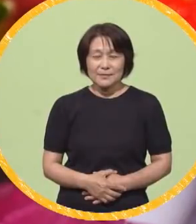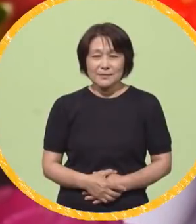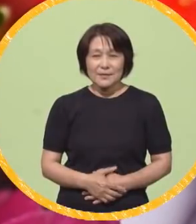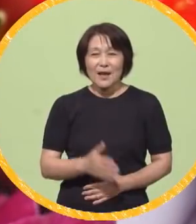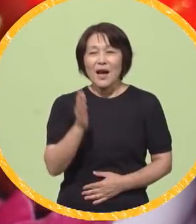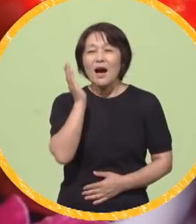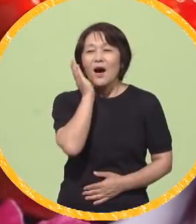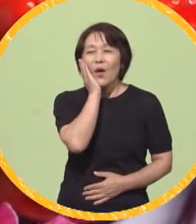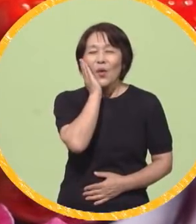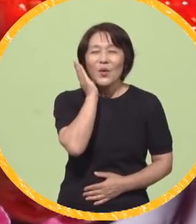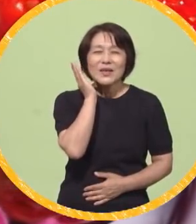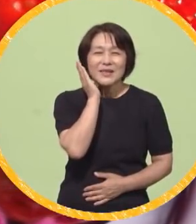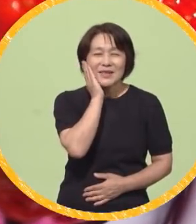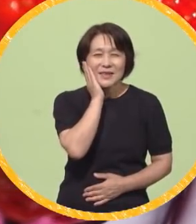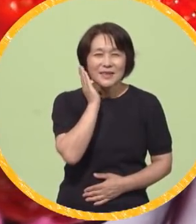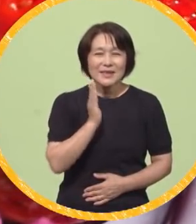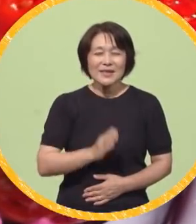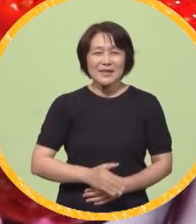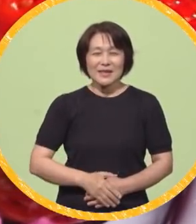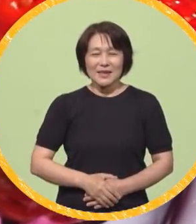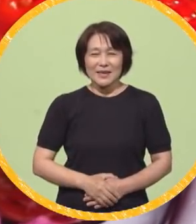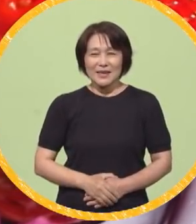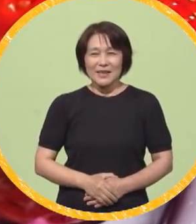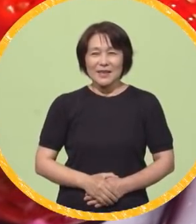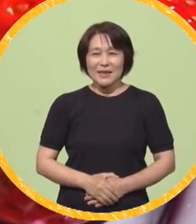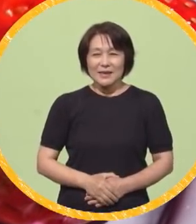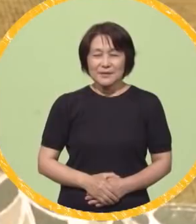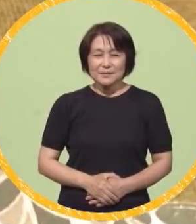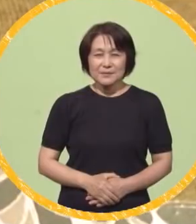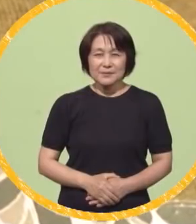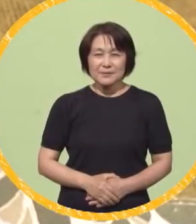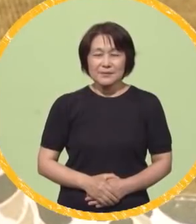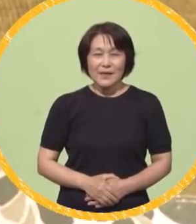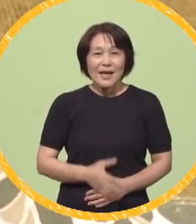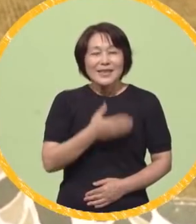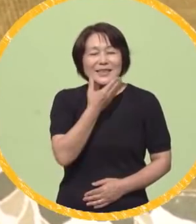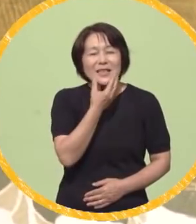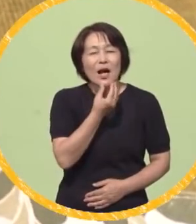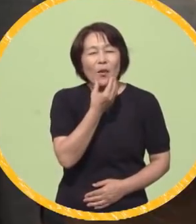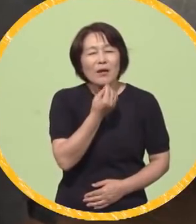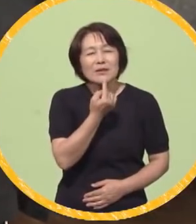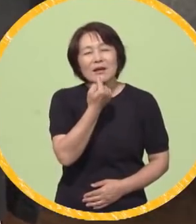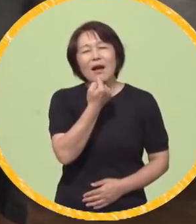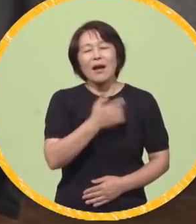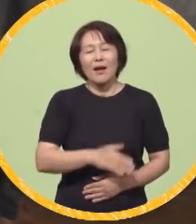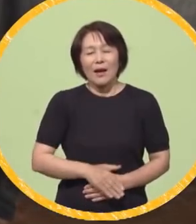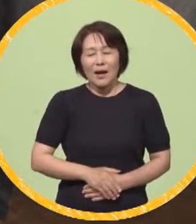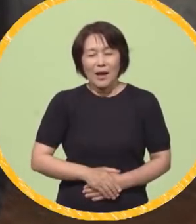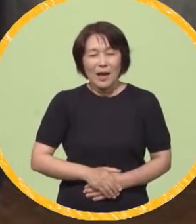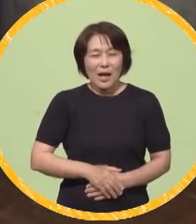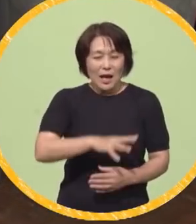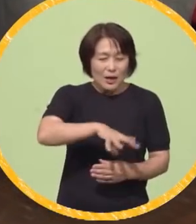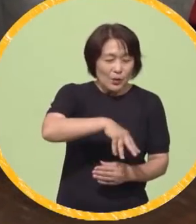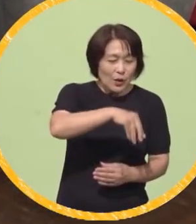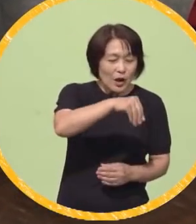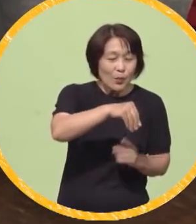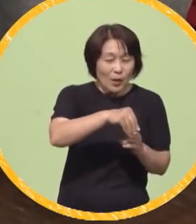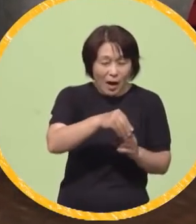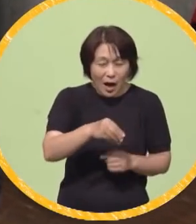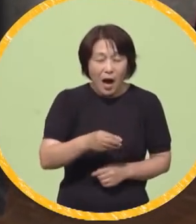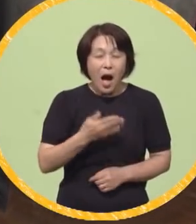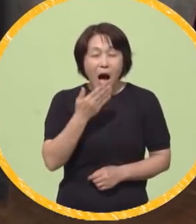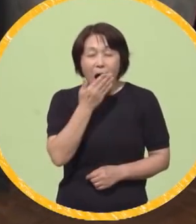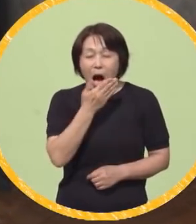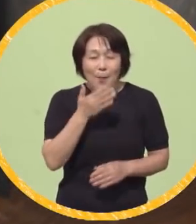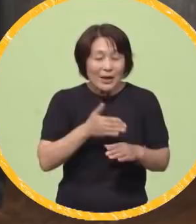うん、おいしい、うわ、幸せ。ほんと生クリームが甘すぎないから